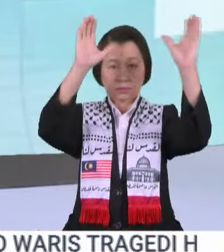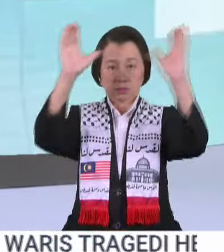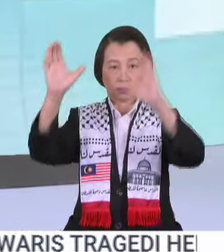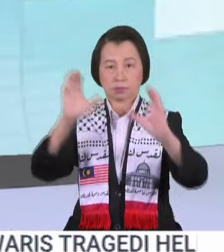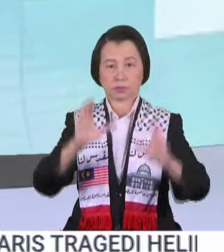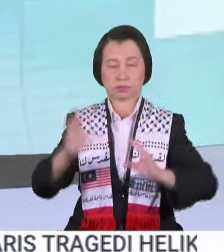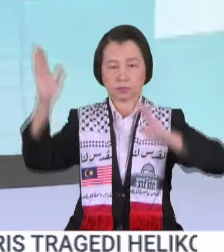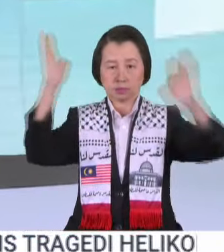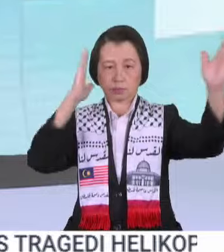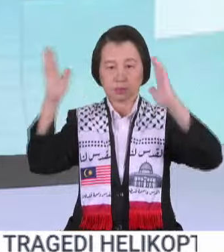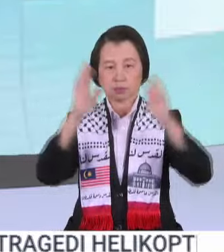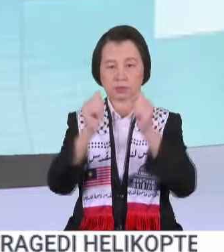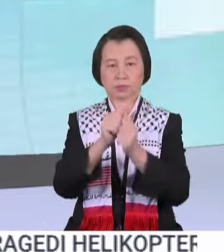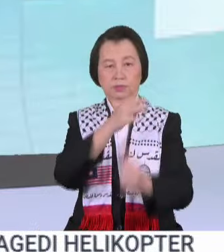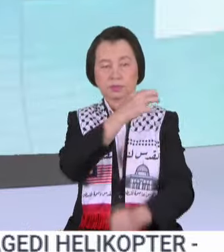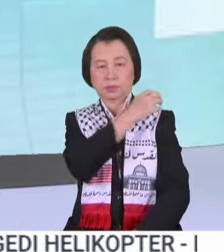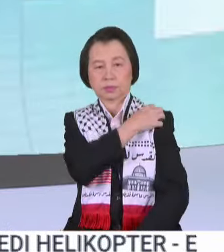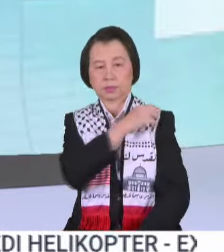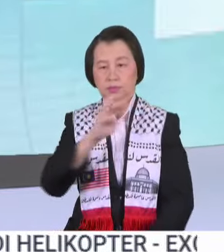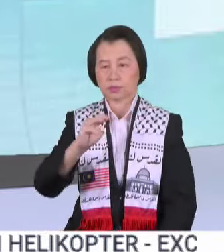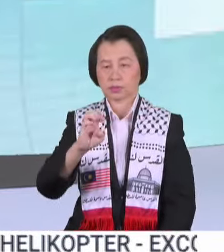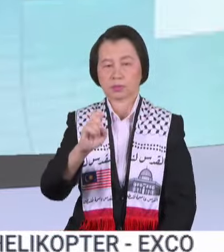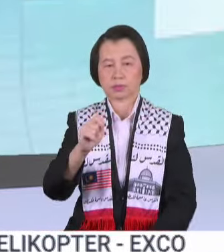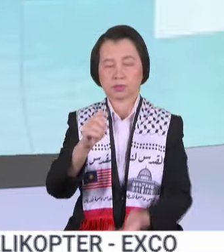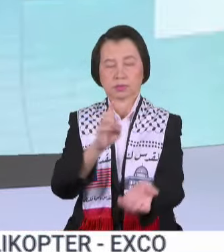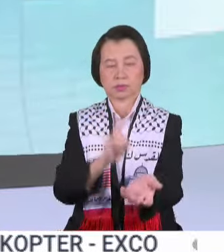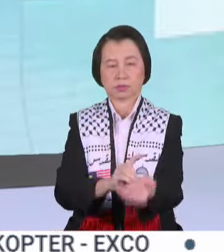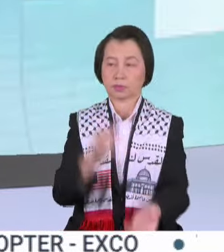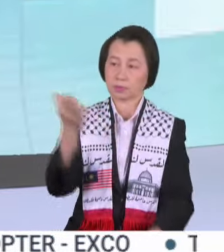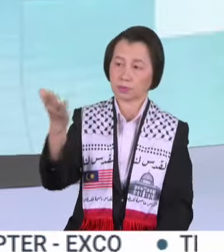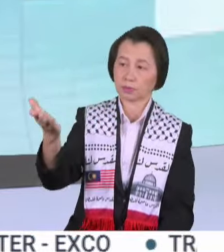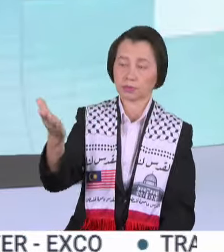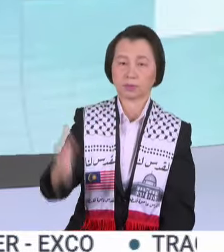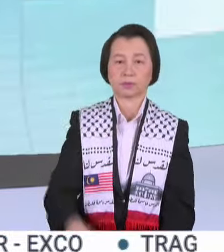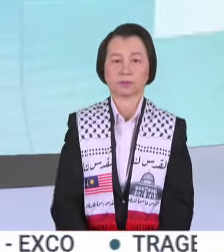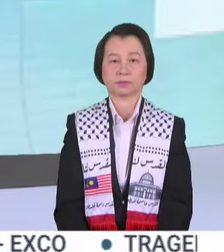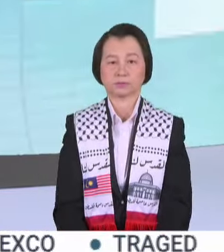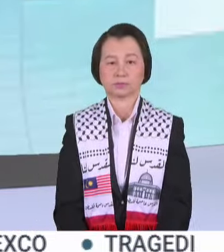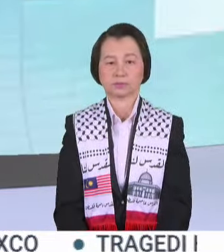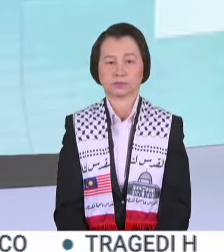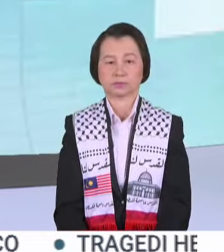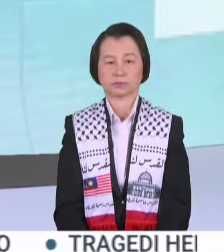semasa seluruh negara bersama pegawai Met Malaysia Dr. Anis Nabila Mohamad.